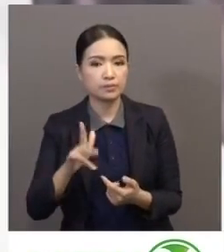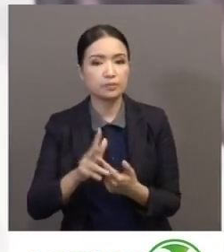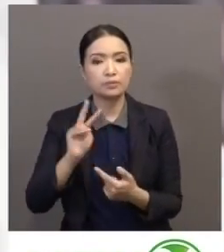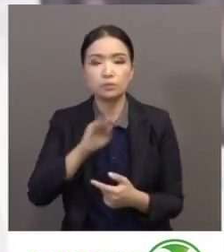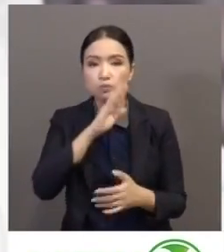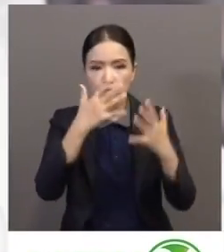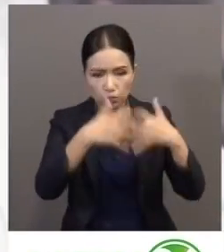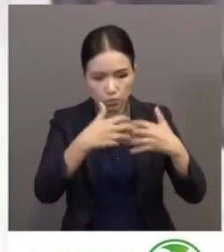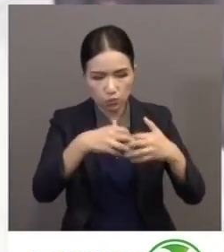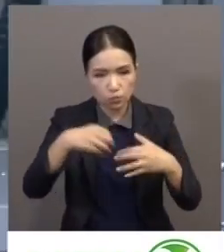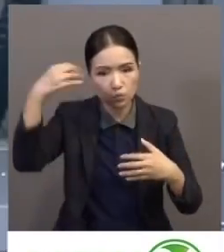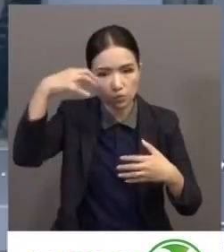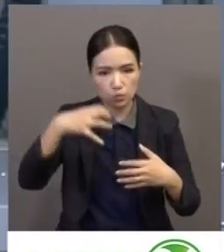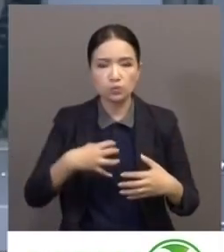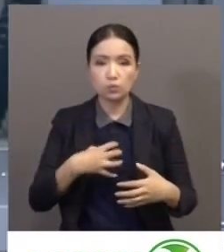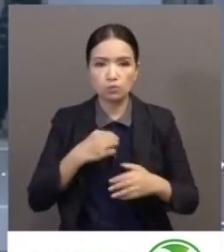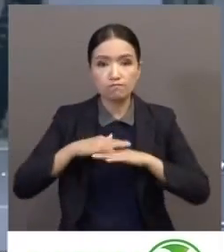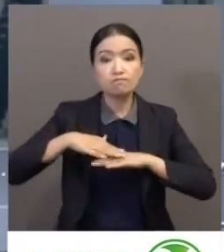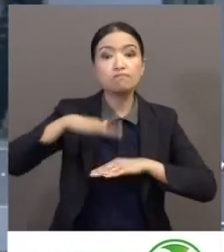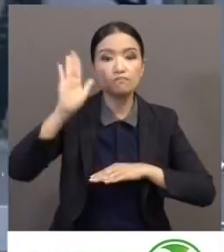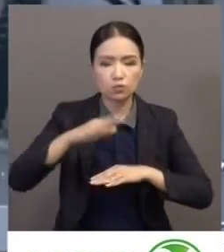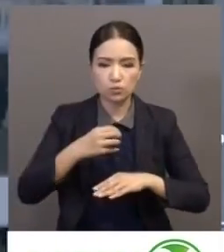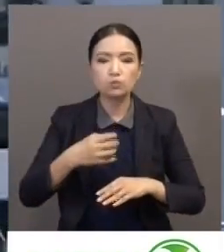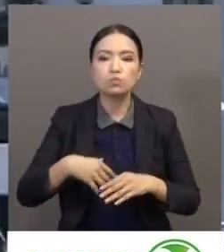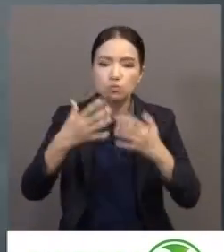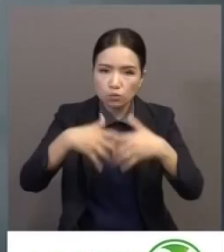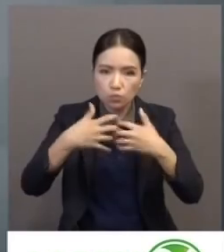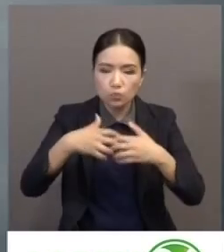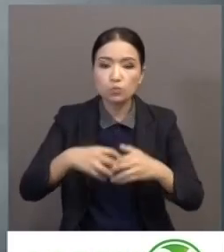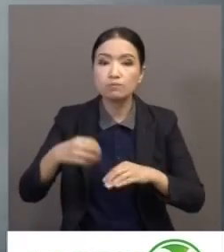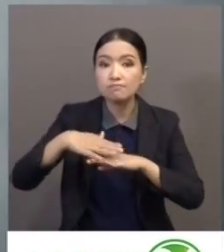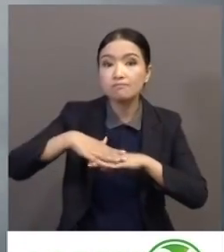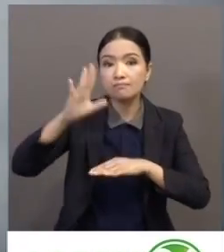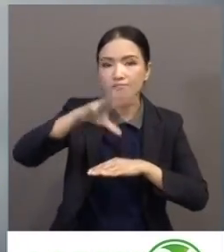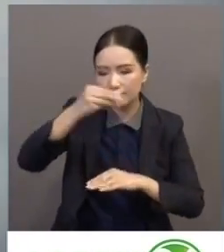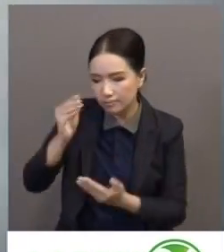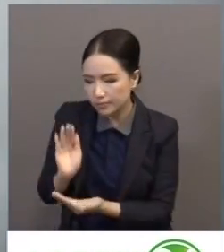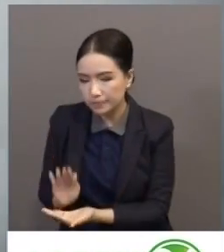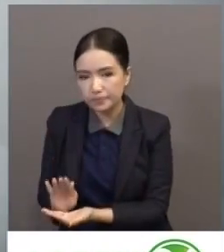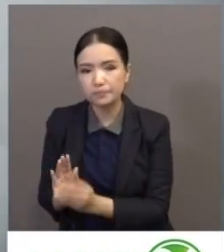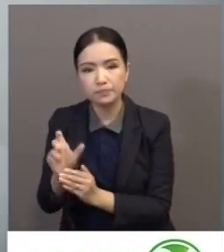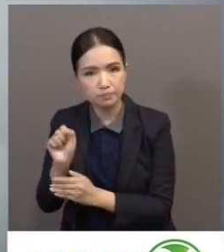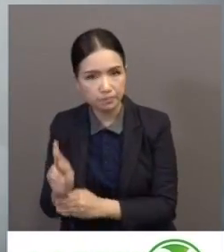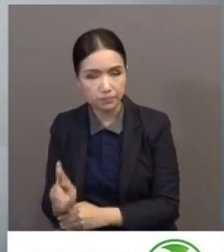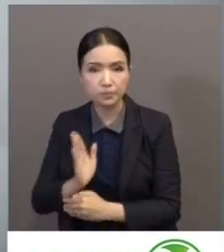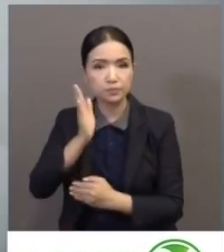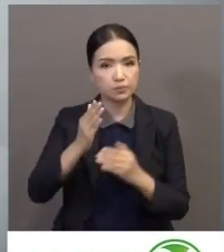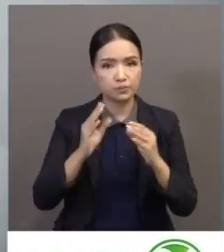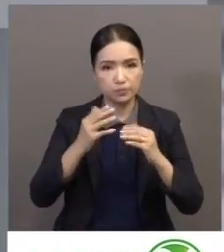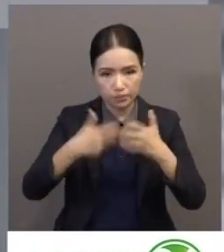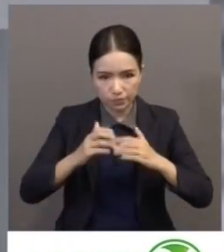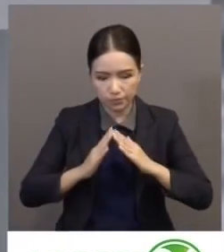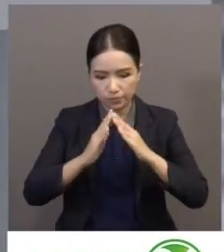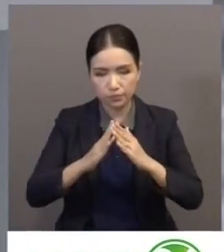ที่ผลิตไฟฟ้าได้มากกว่าความต้องการใช้หากใช้ควบคู่กันจะทำให้ลดการลงทุนสร้างโรงไฟฟ้าขนาด